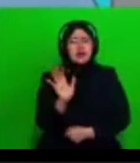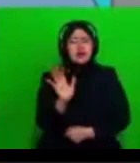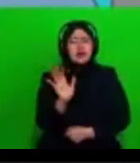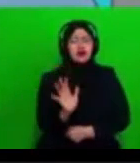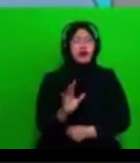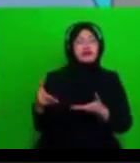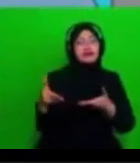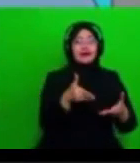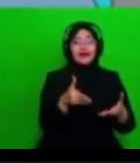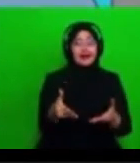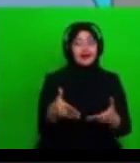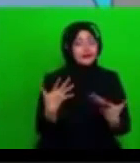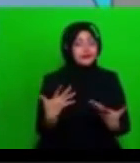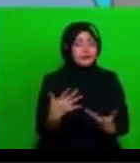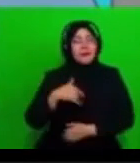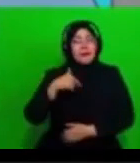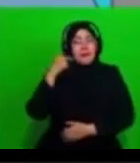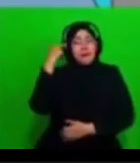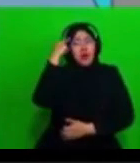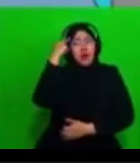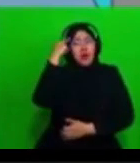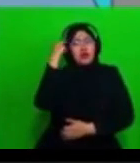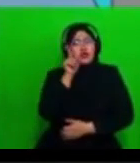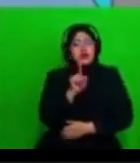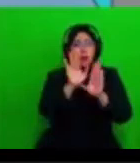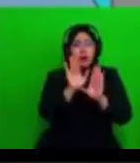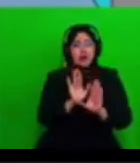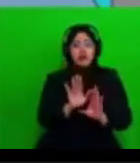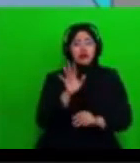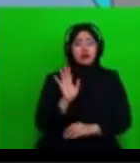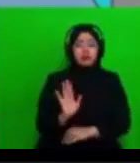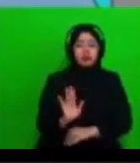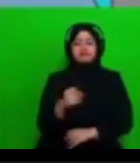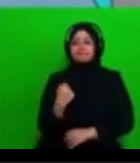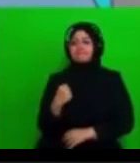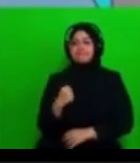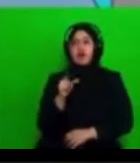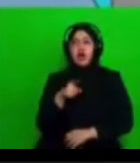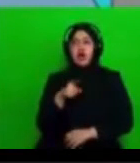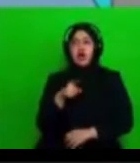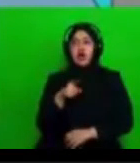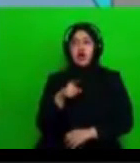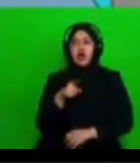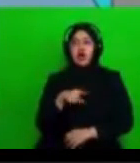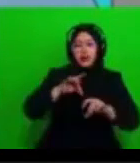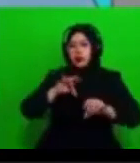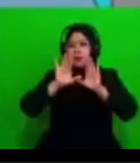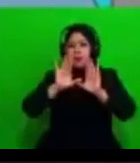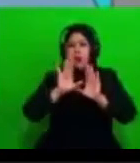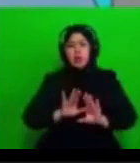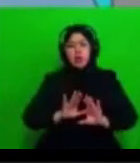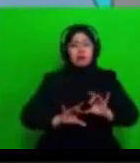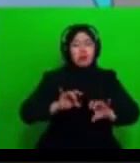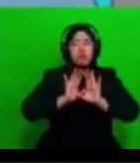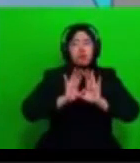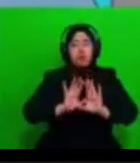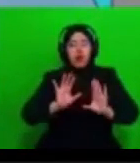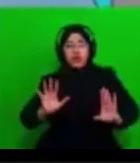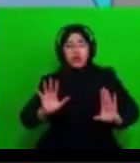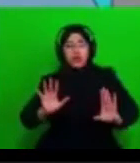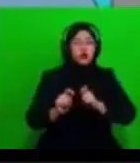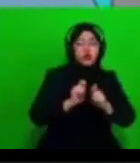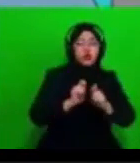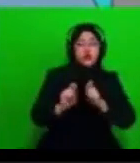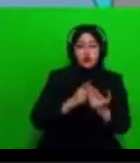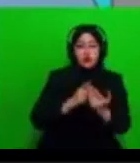satu strateginya adalah anak tidak hanya belajar melalui satu media. Anak didorong untuk belajar melalui berbagai media dan juga melakukan tugas-tugas